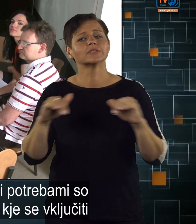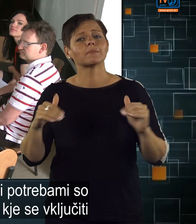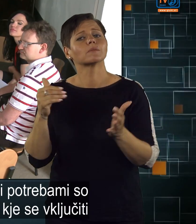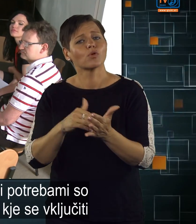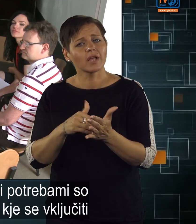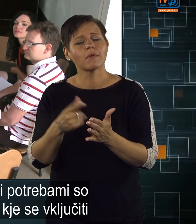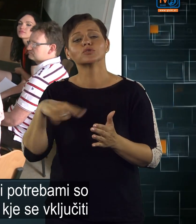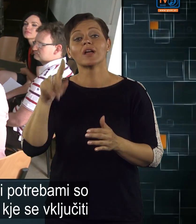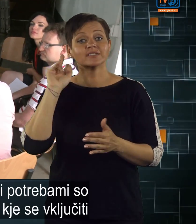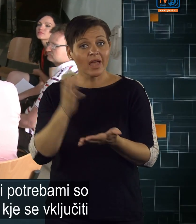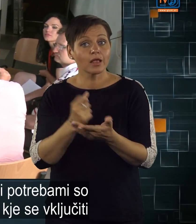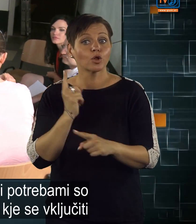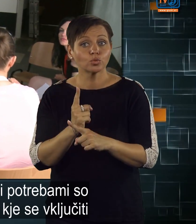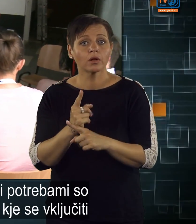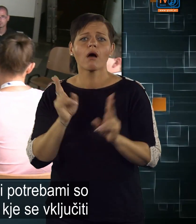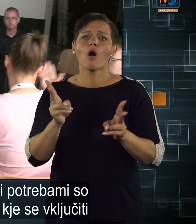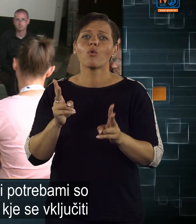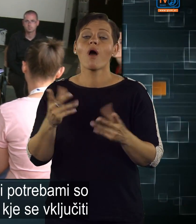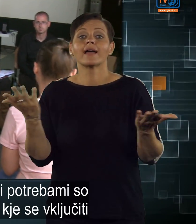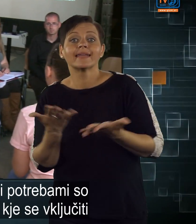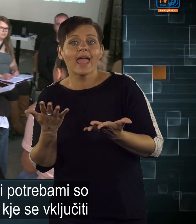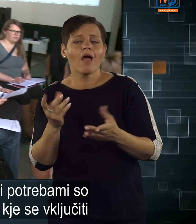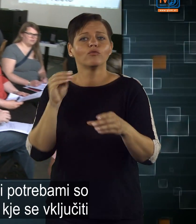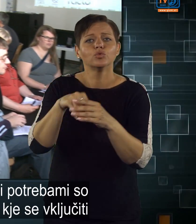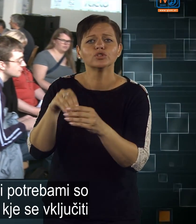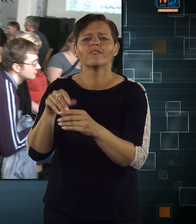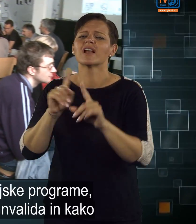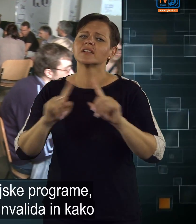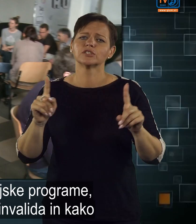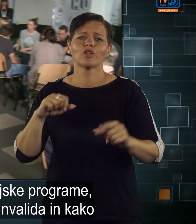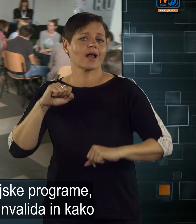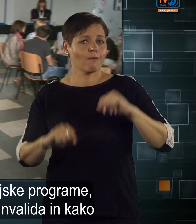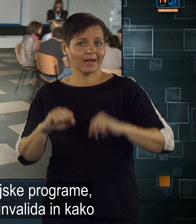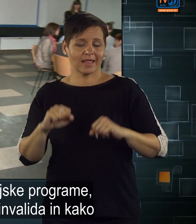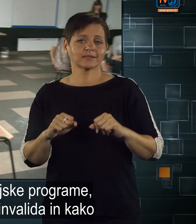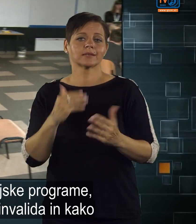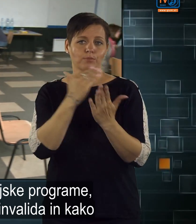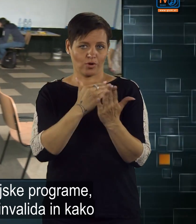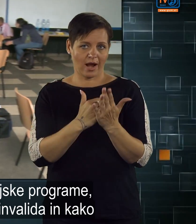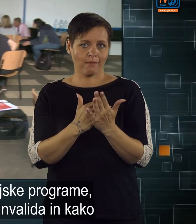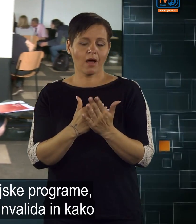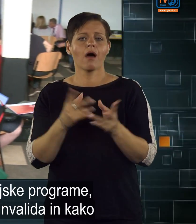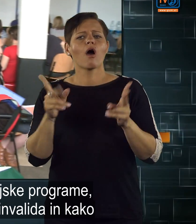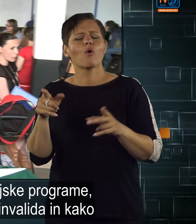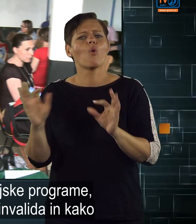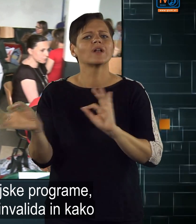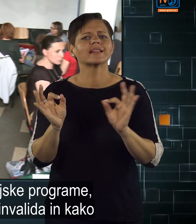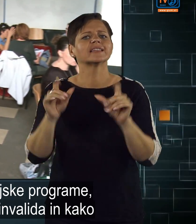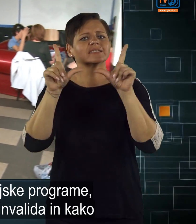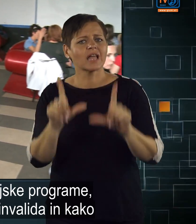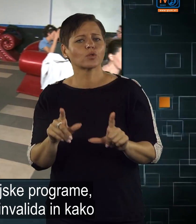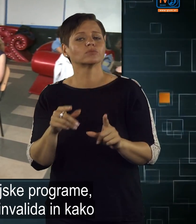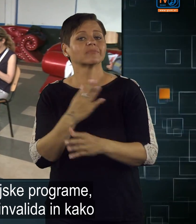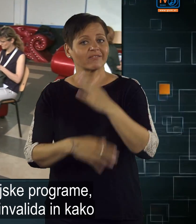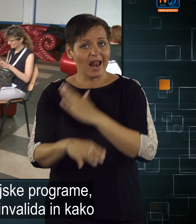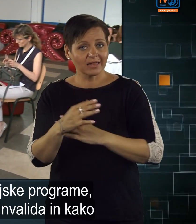Študenti s posebnimi potrebami so izvedeli tudi, kako in kje se vključiti v različne rehabilitacijske programe, kako